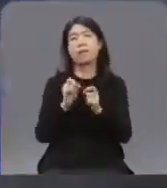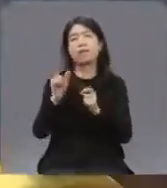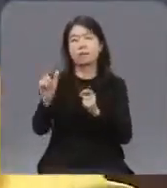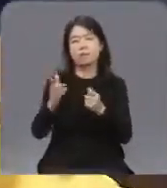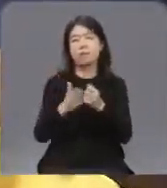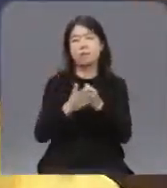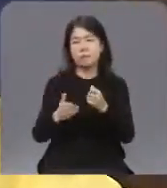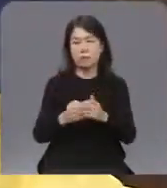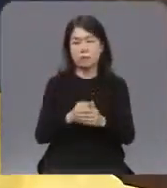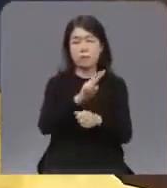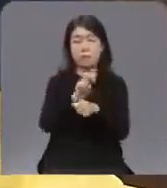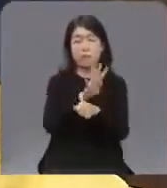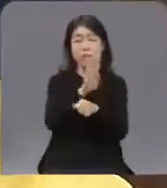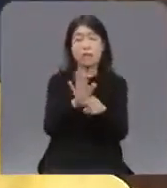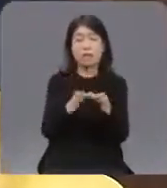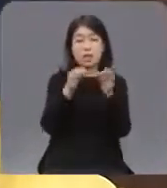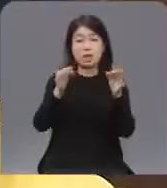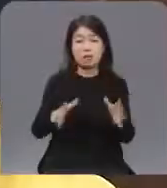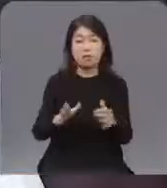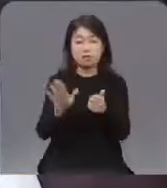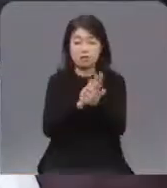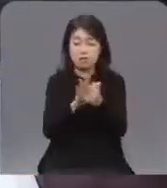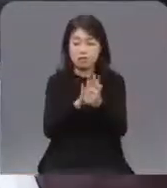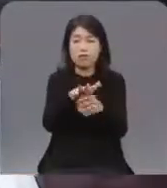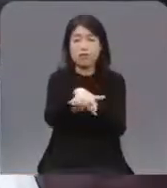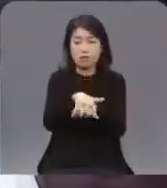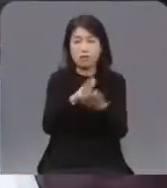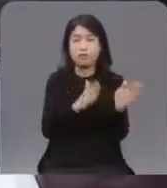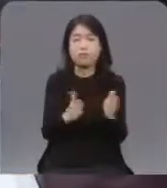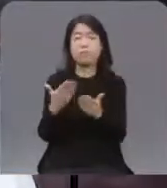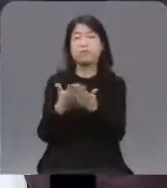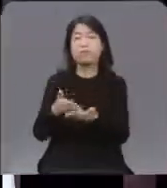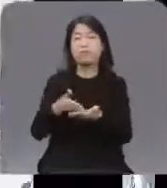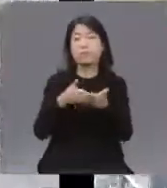대부분이라며 24시간 지원 체계를 마련해달라고 요구했습니다.